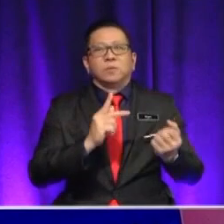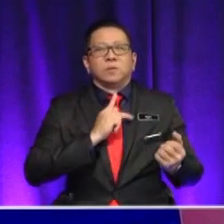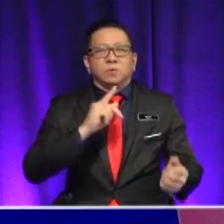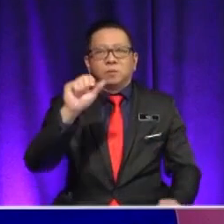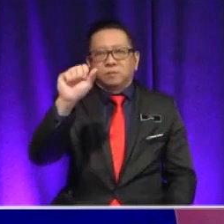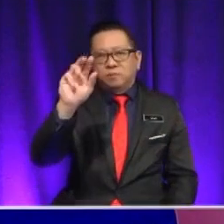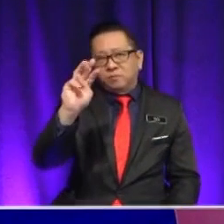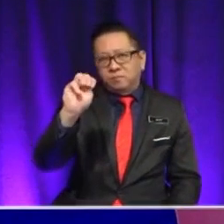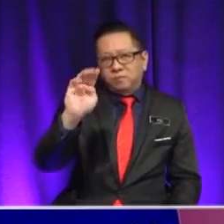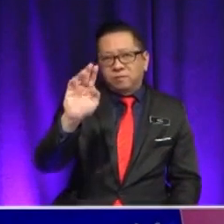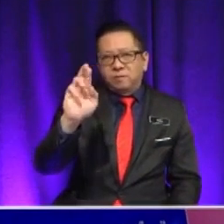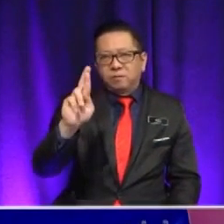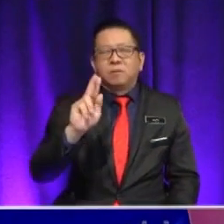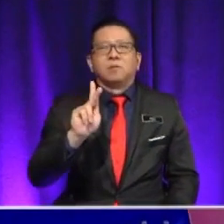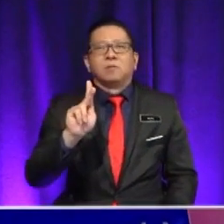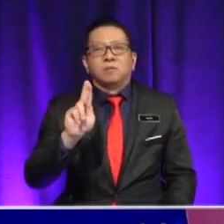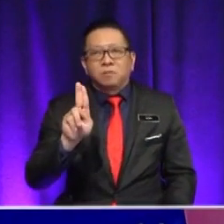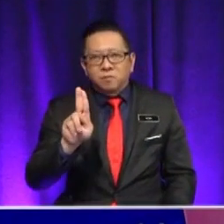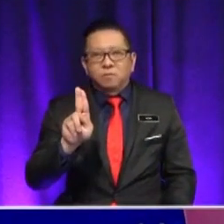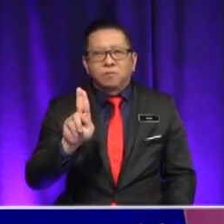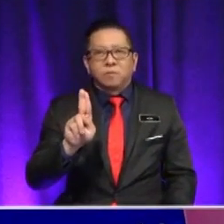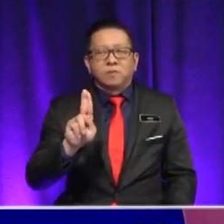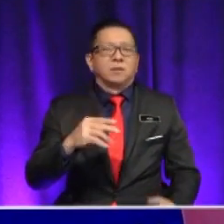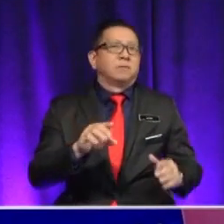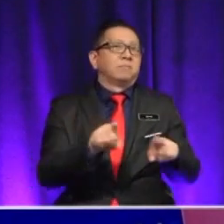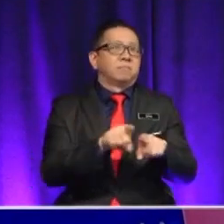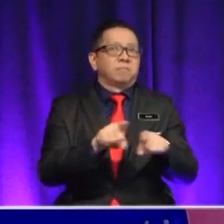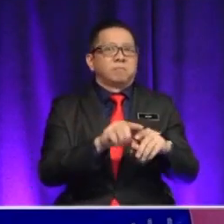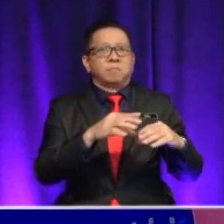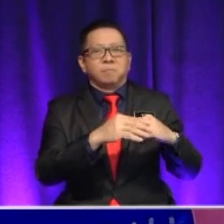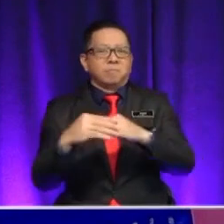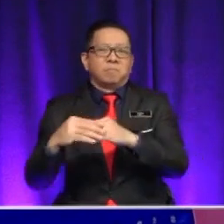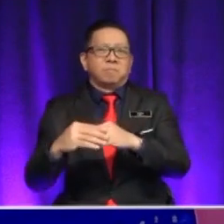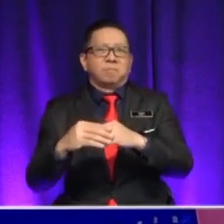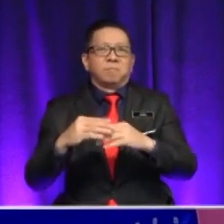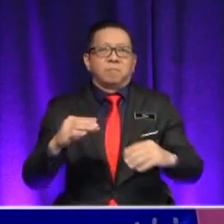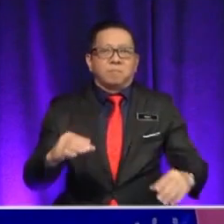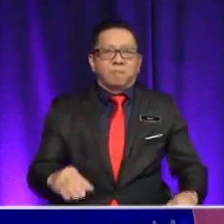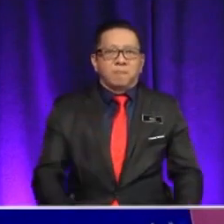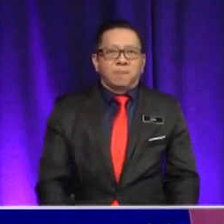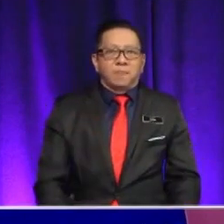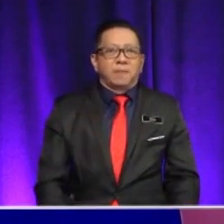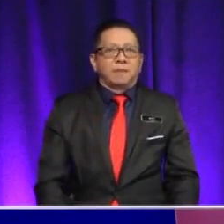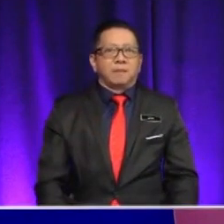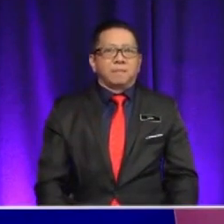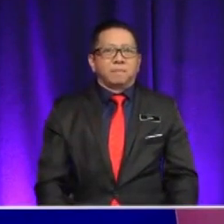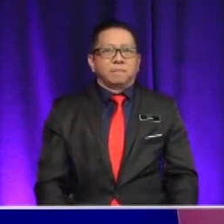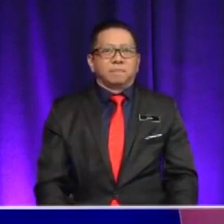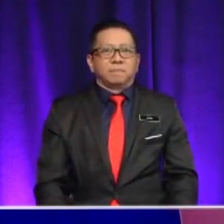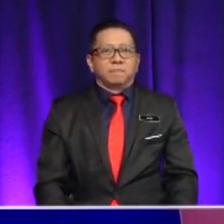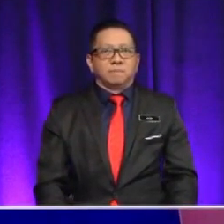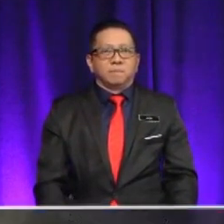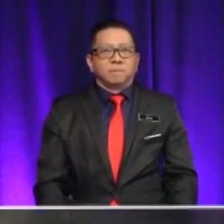okey, boleh mendapatkan nota sebagai panduan dan juga tambahanlah selain daripada pembelajaran di sekolah.